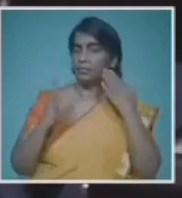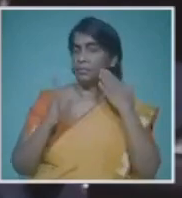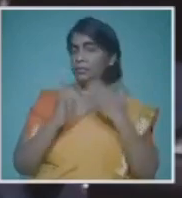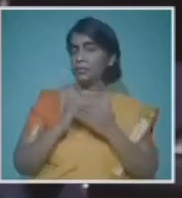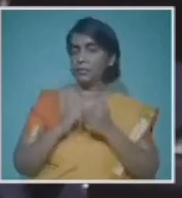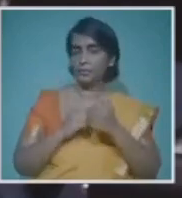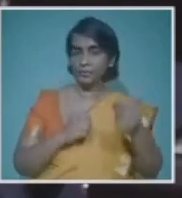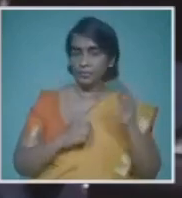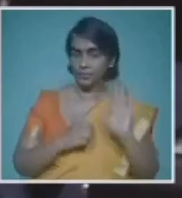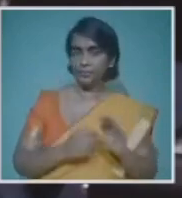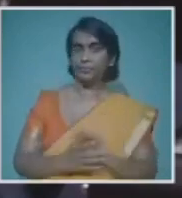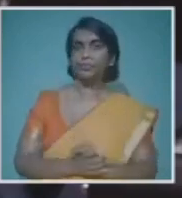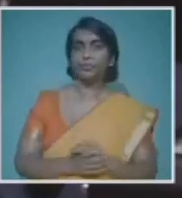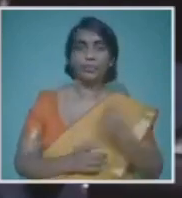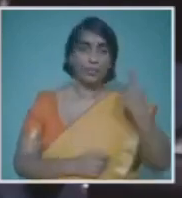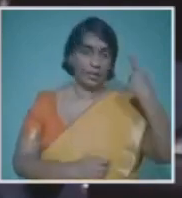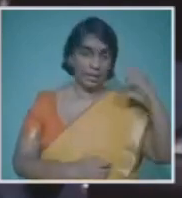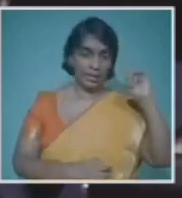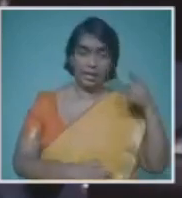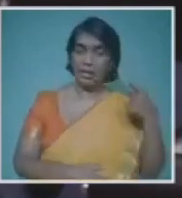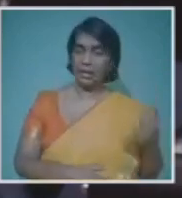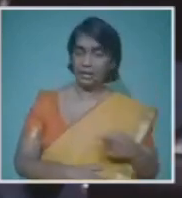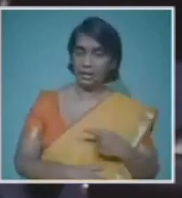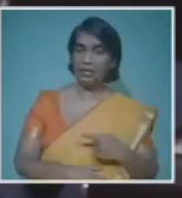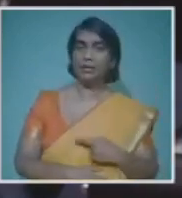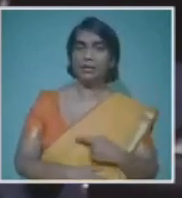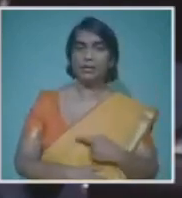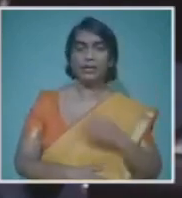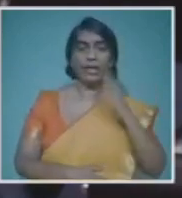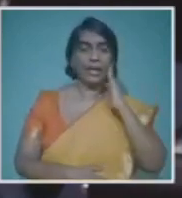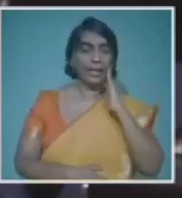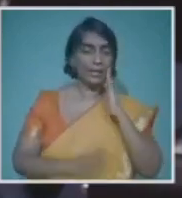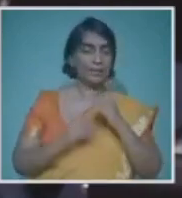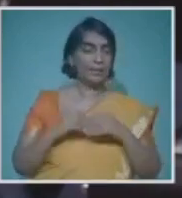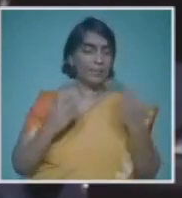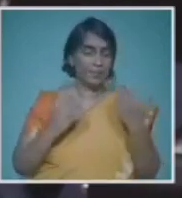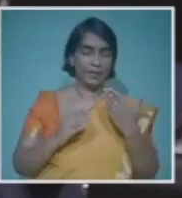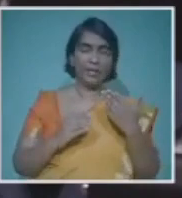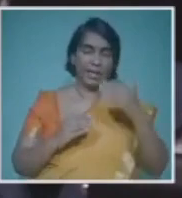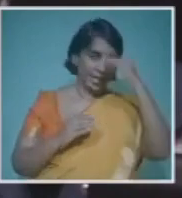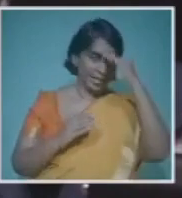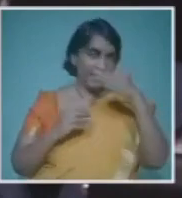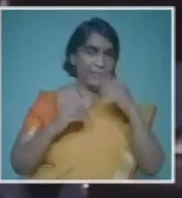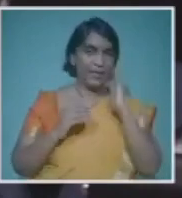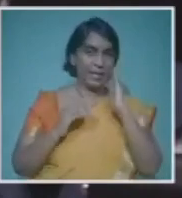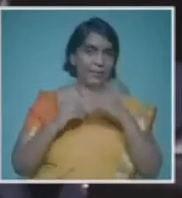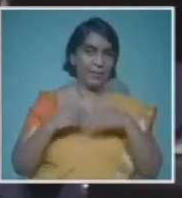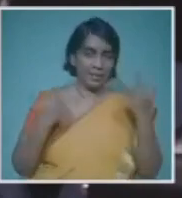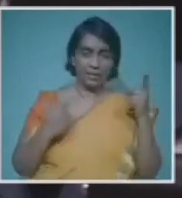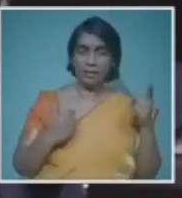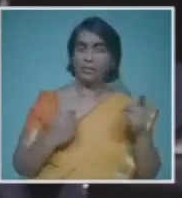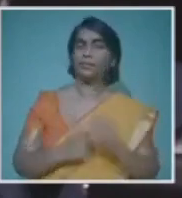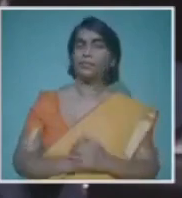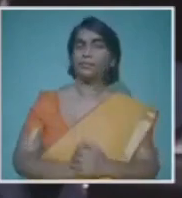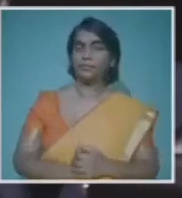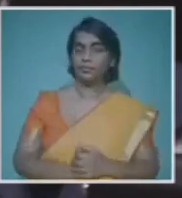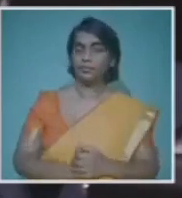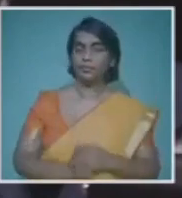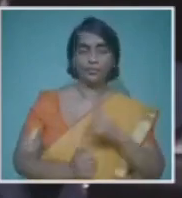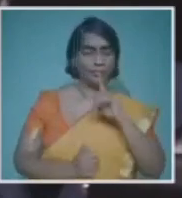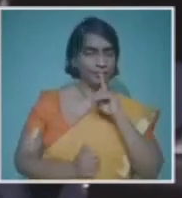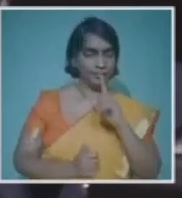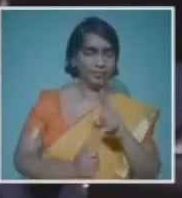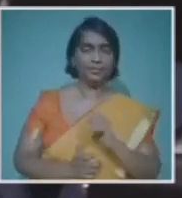යොමු කරනවා ඊයේ දිනේදී Sunday Times පුවත්පත ඉරිදා පුවත්පත පළ